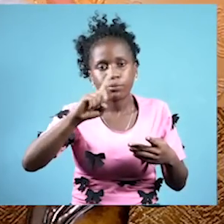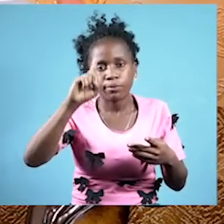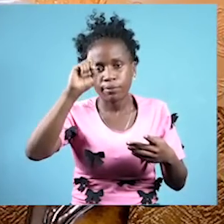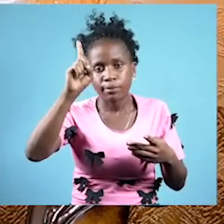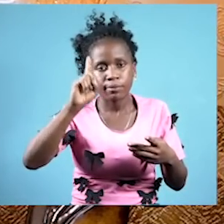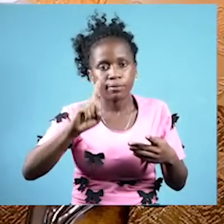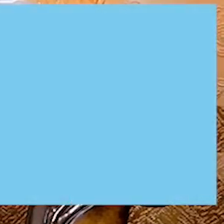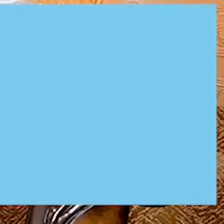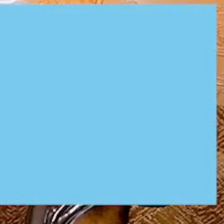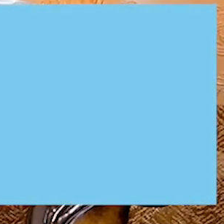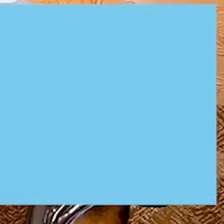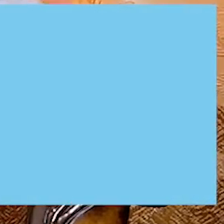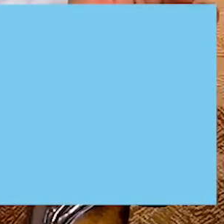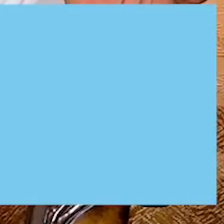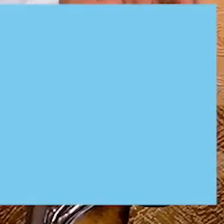mimi sijui kwa nini.